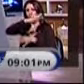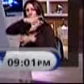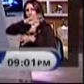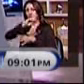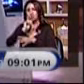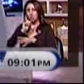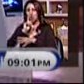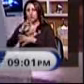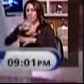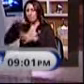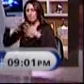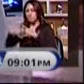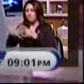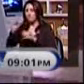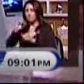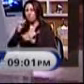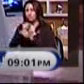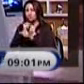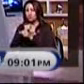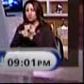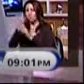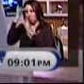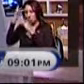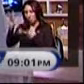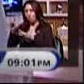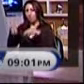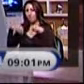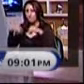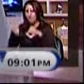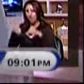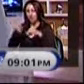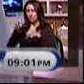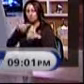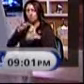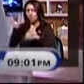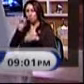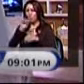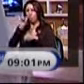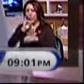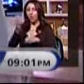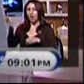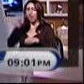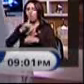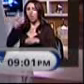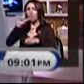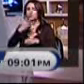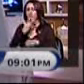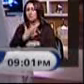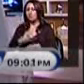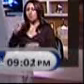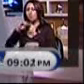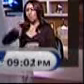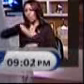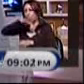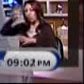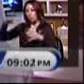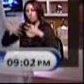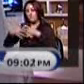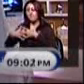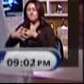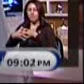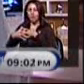استاذ دكتور بتاع امراض جلديه يمسك مركز المعلومات، ده خطير. انت عارف حضرتك مركز المعلومات ده يودي